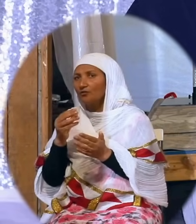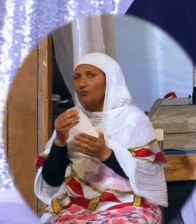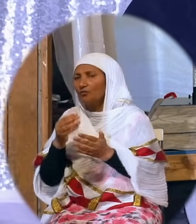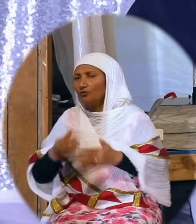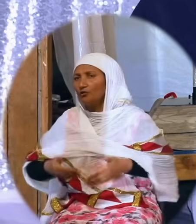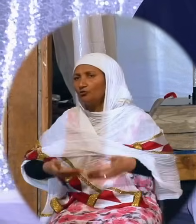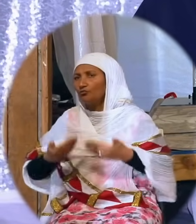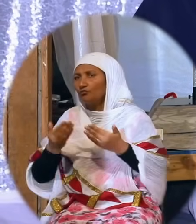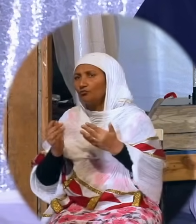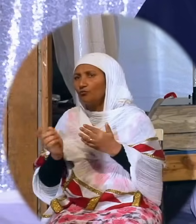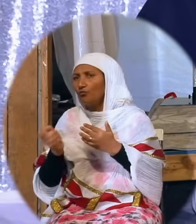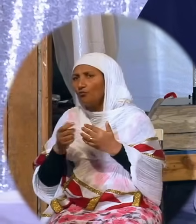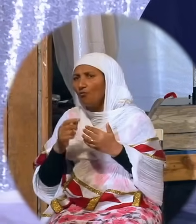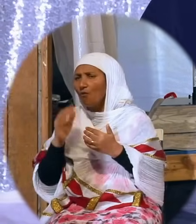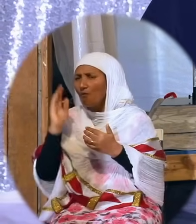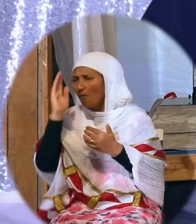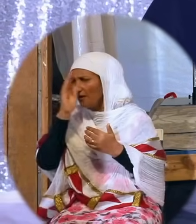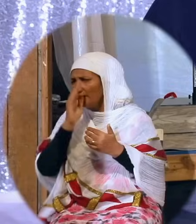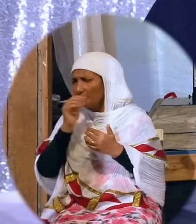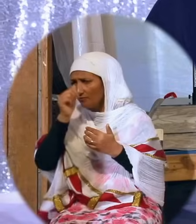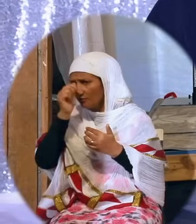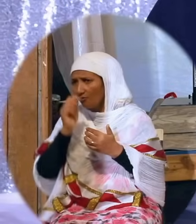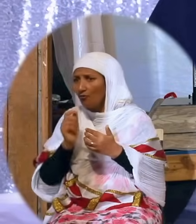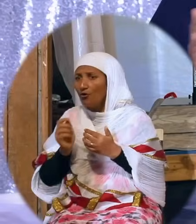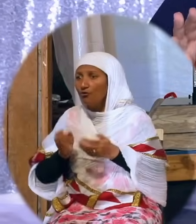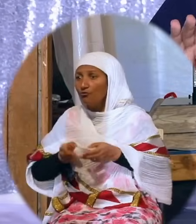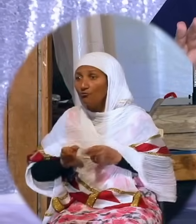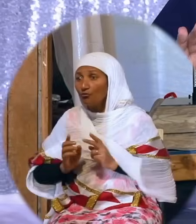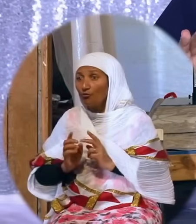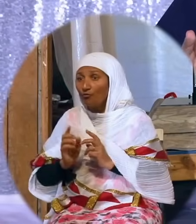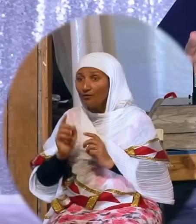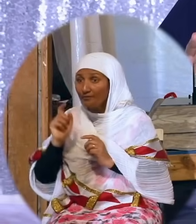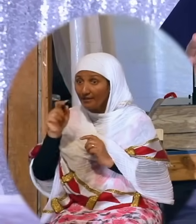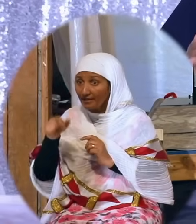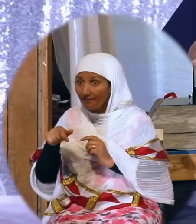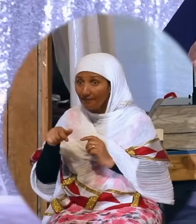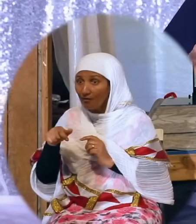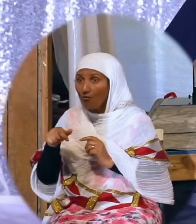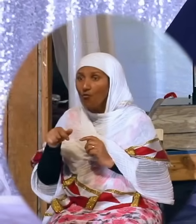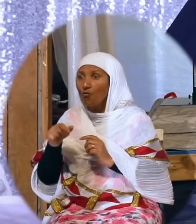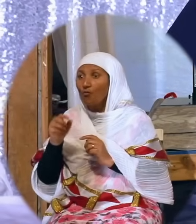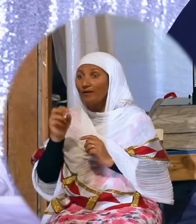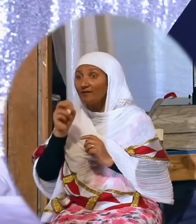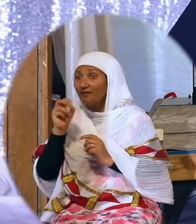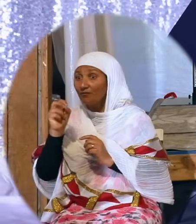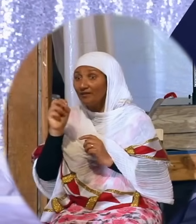ወጣቶችም ሆኑ ማንኛውም ሰው ሊኖረው የሚገባ አቋም ወጥ መሆን አለበት